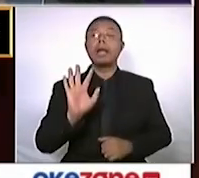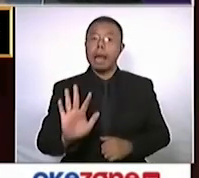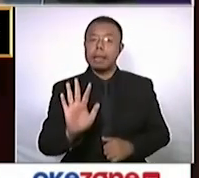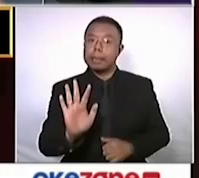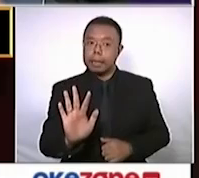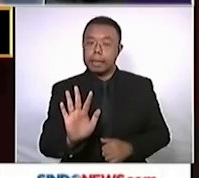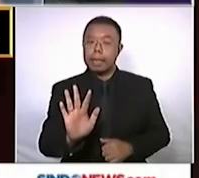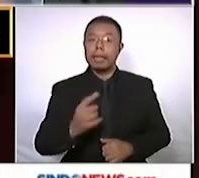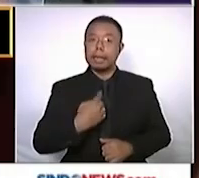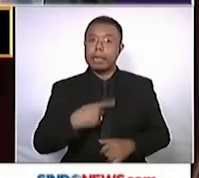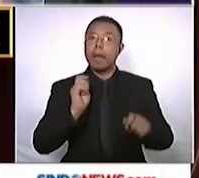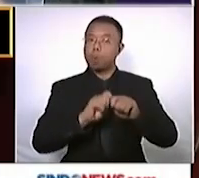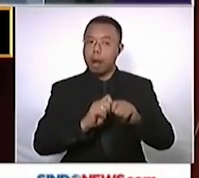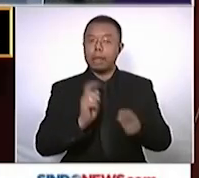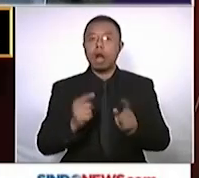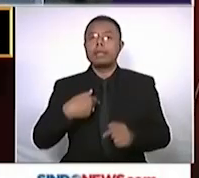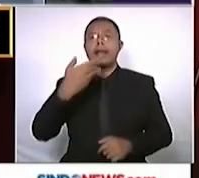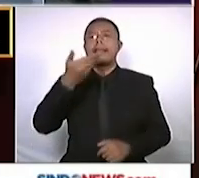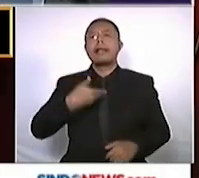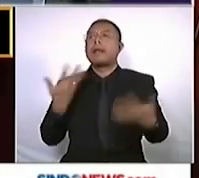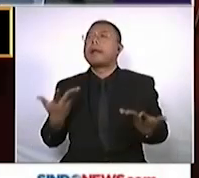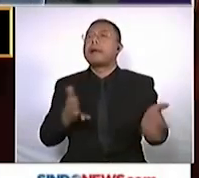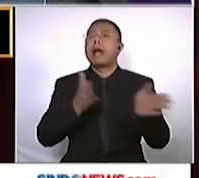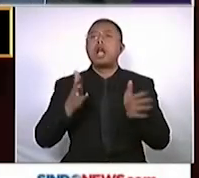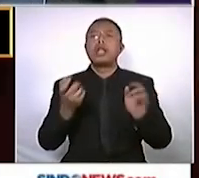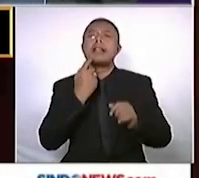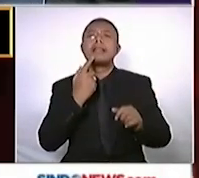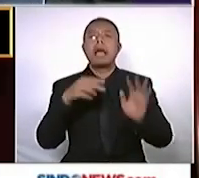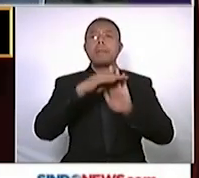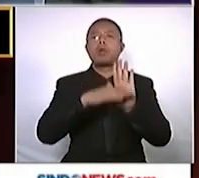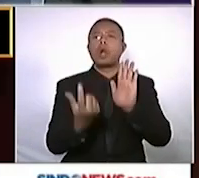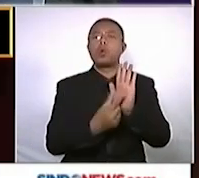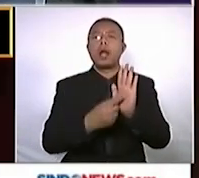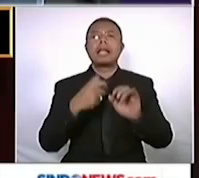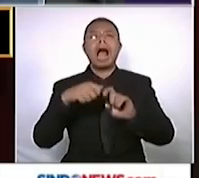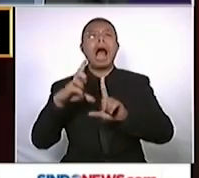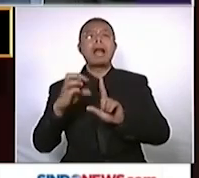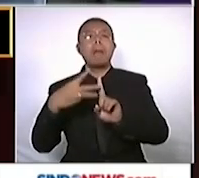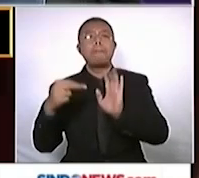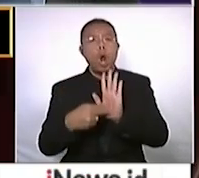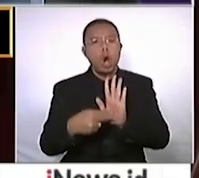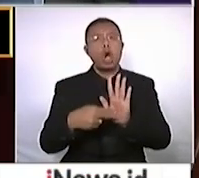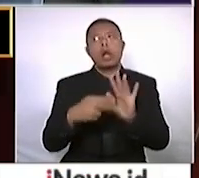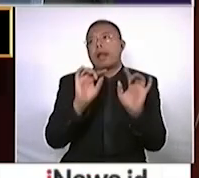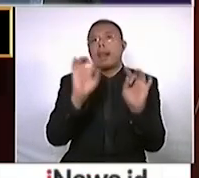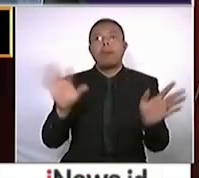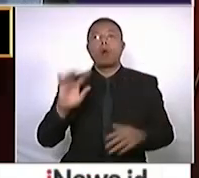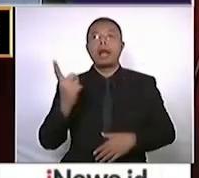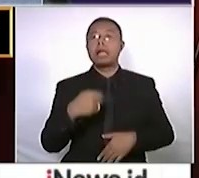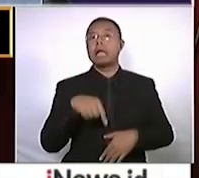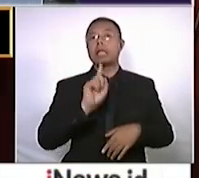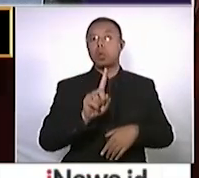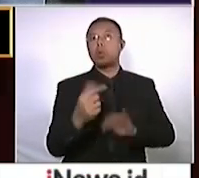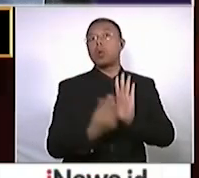yang akan kita buat kalau saya ditanya bagaimana mengatur soal regulasi undang-undang tentang karbon dan sebagainya, bukan